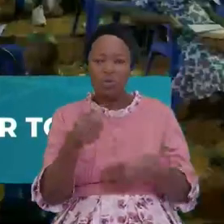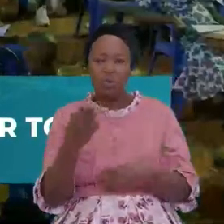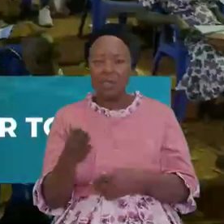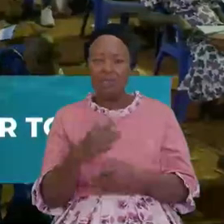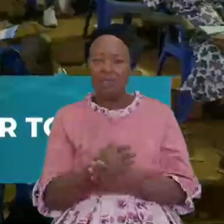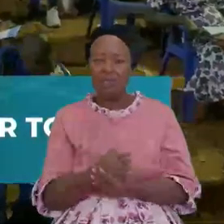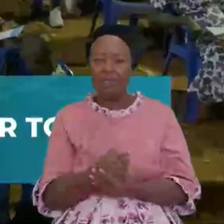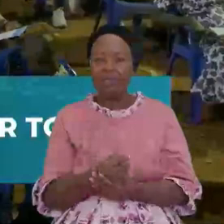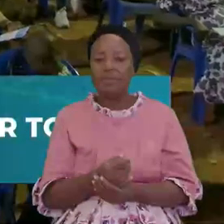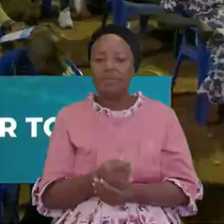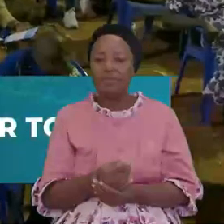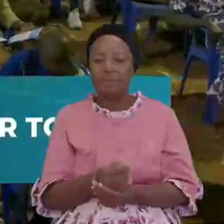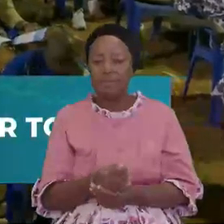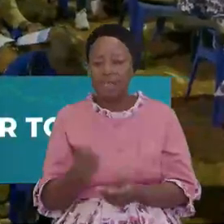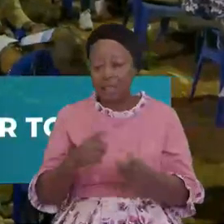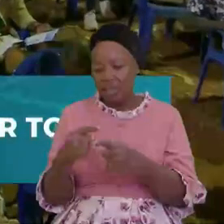Et il y a un hôpital à côté.